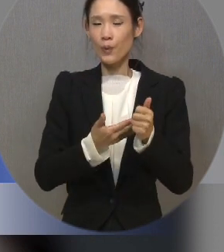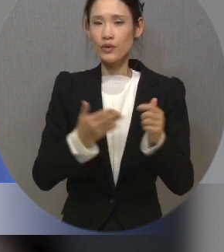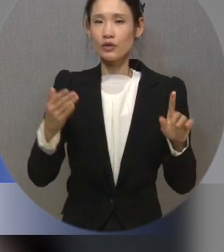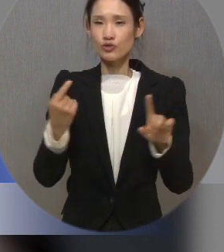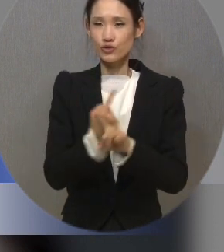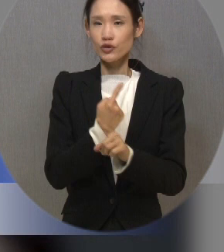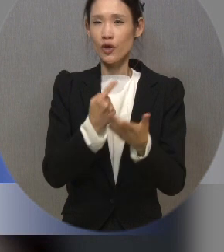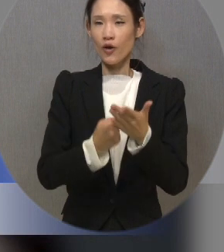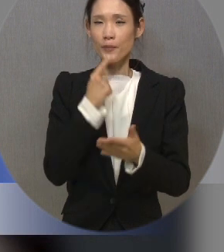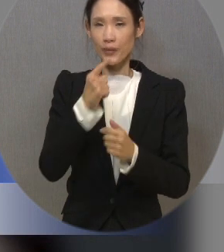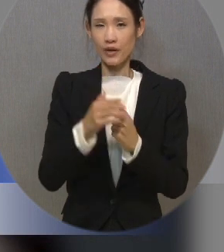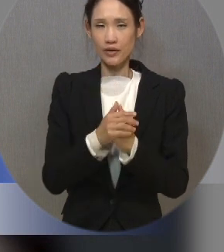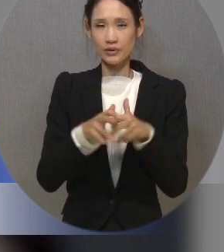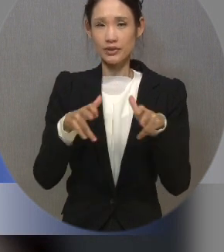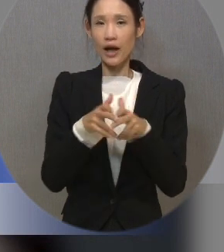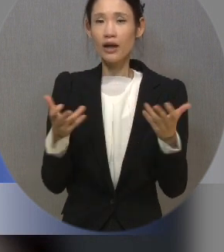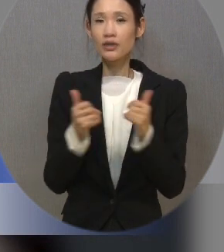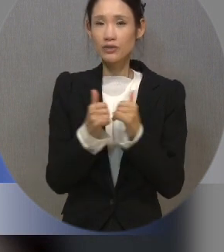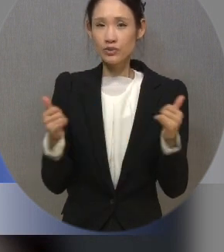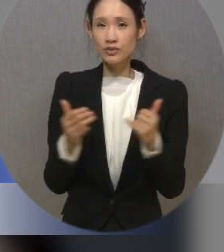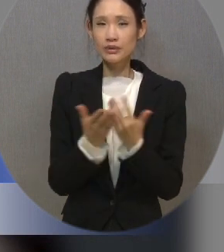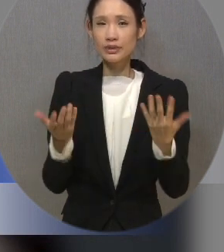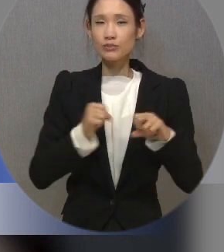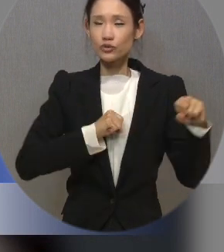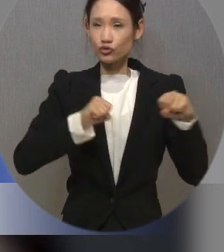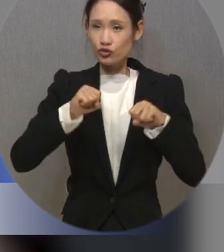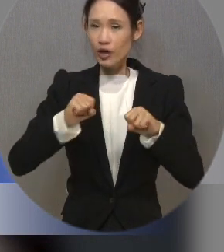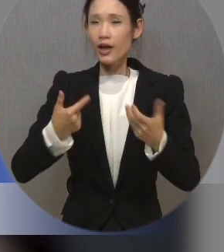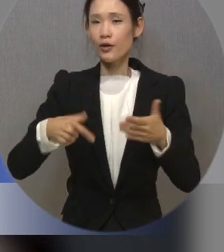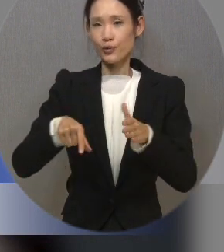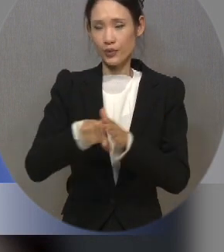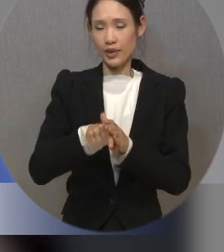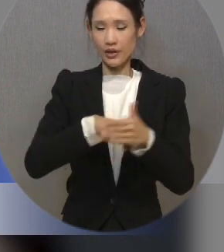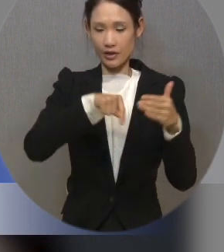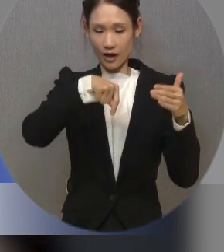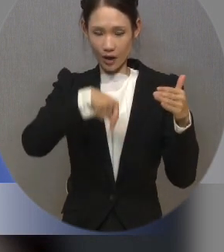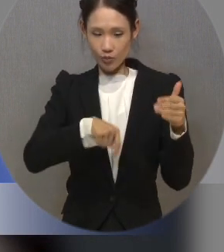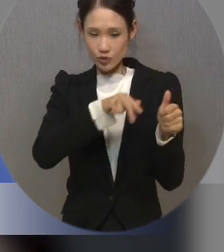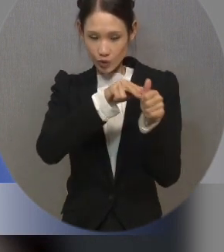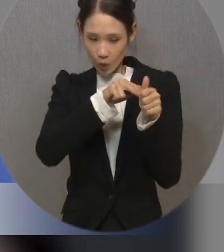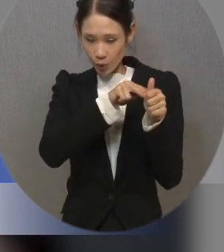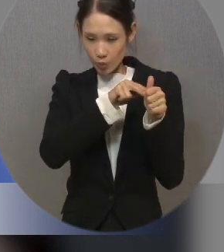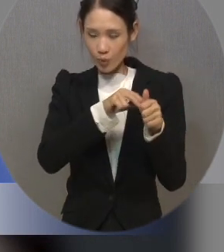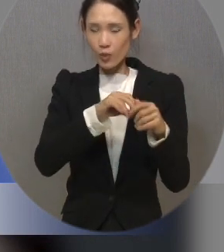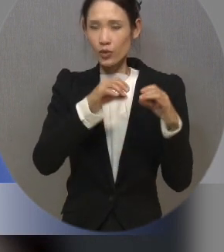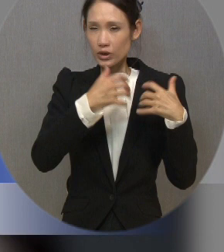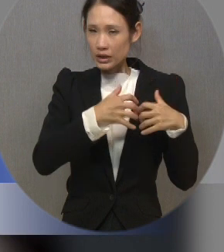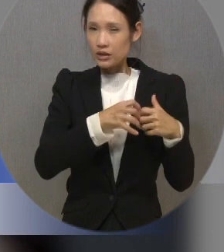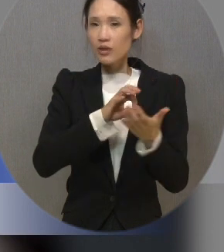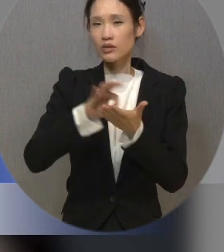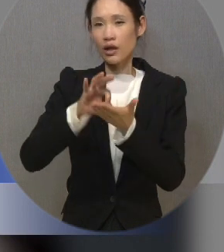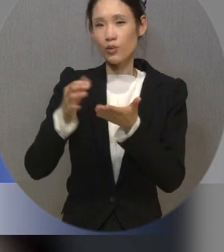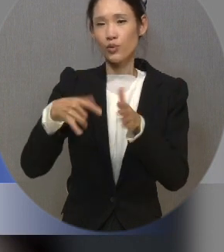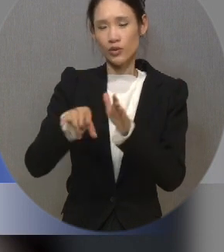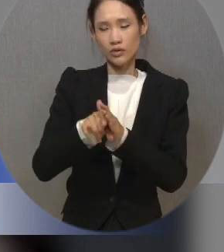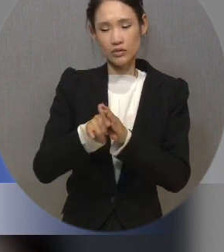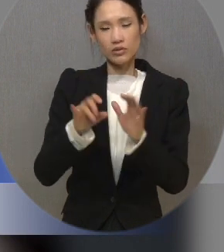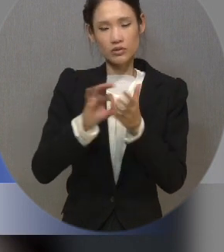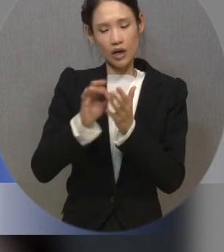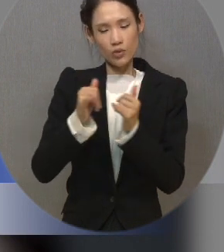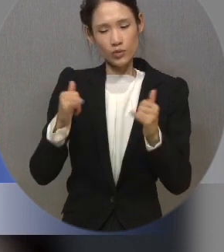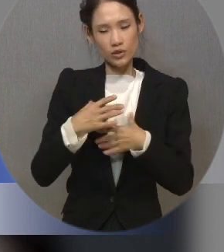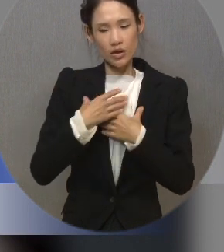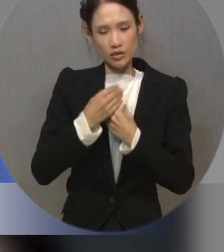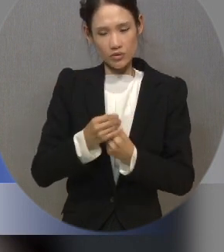현행법에서는 장애인 근로자들이 직무 수행을 위한 내부 정보 통신망 이용에 있어 사용자의 편의 제공